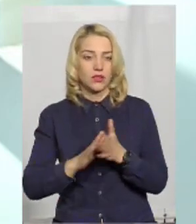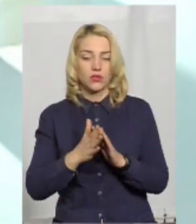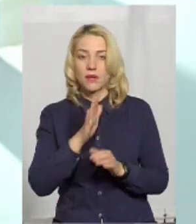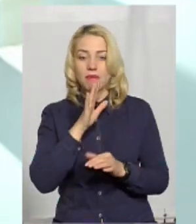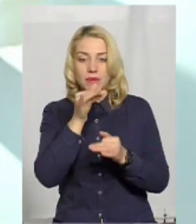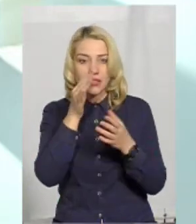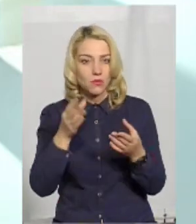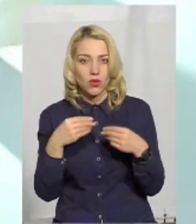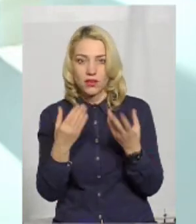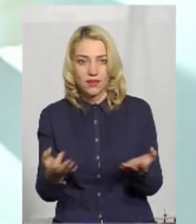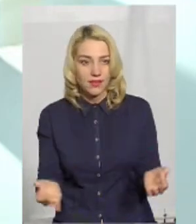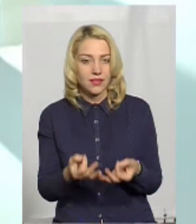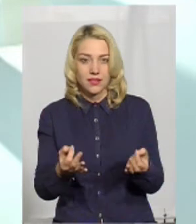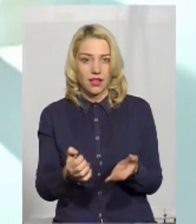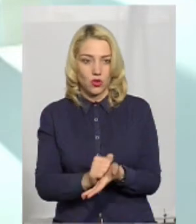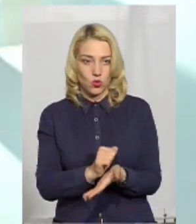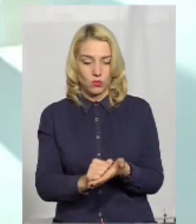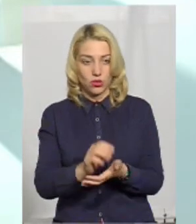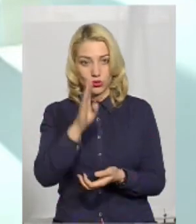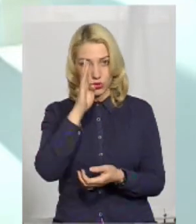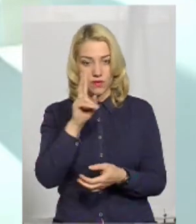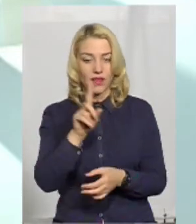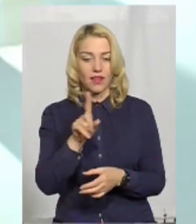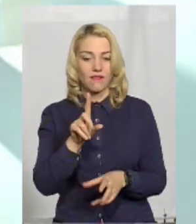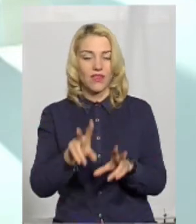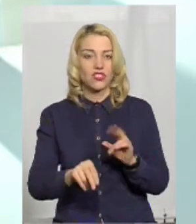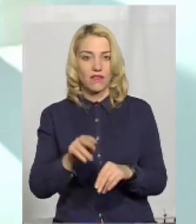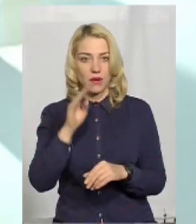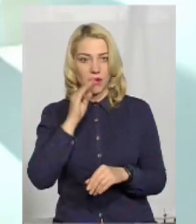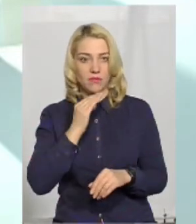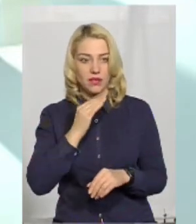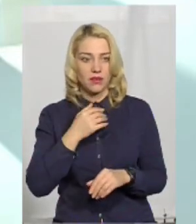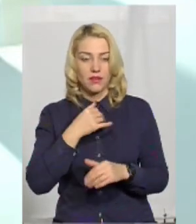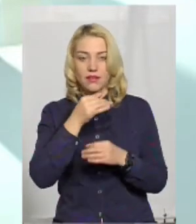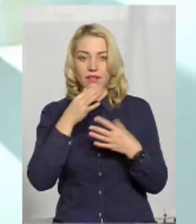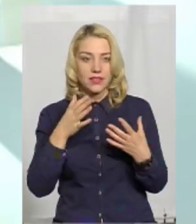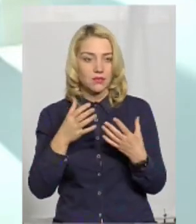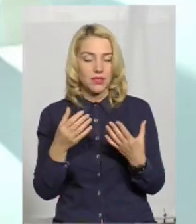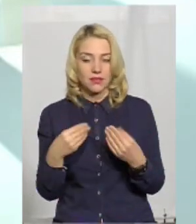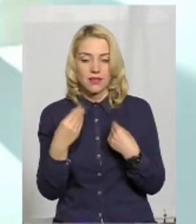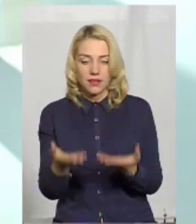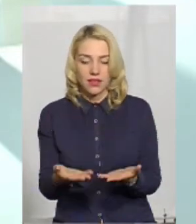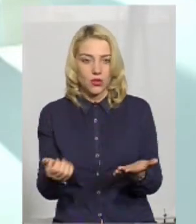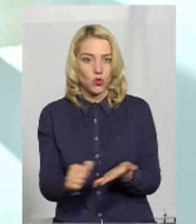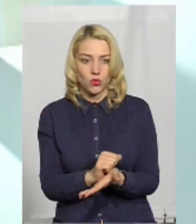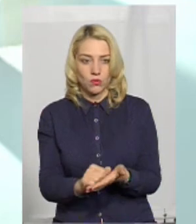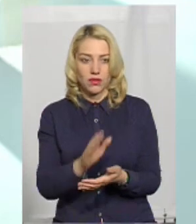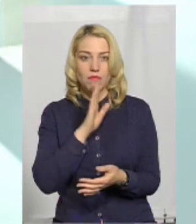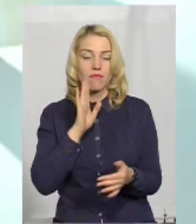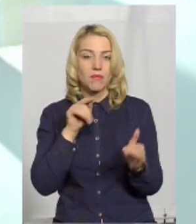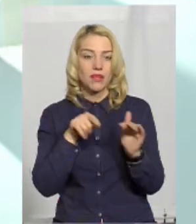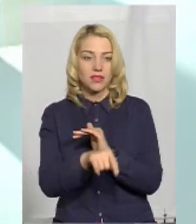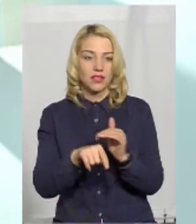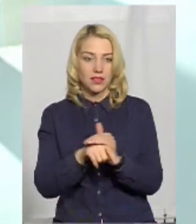не змогла дати ніяких документів, цей чоловік, який вважався біологічним батьком, не зміг ніяких давати документів. Мама тікала